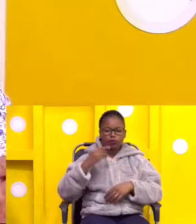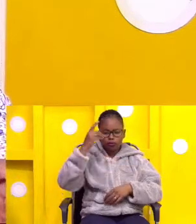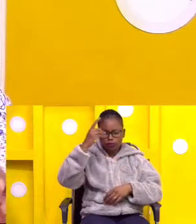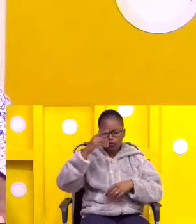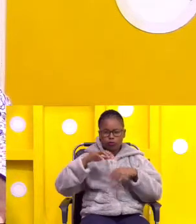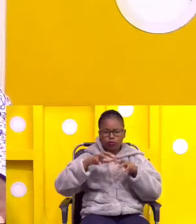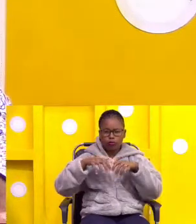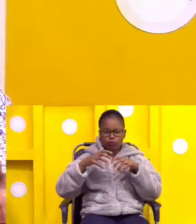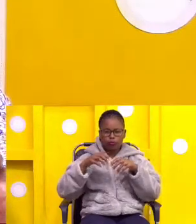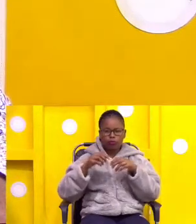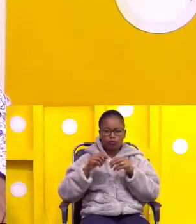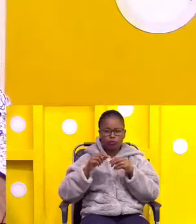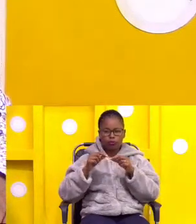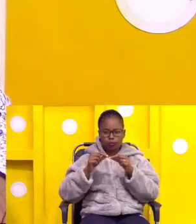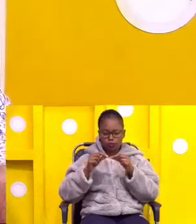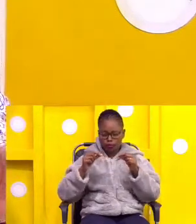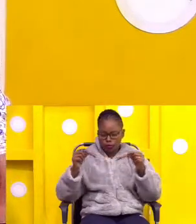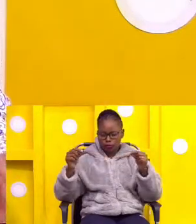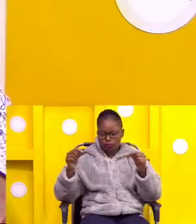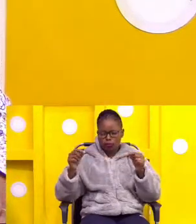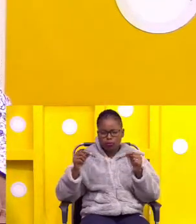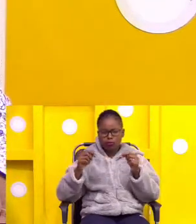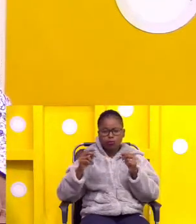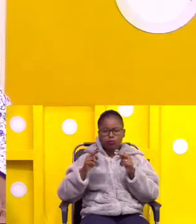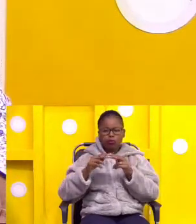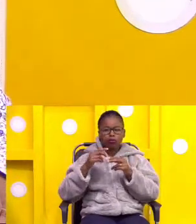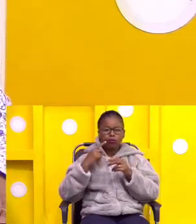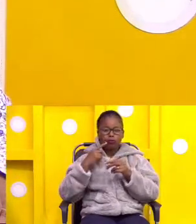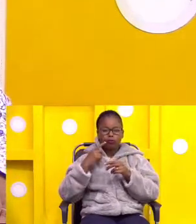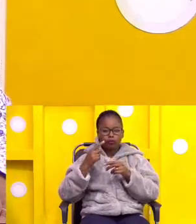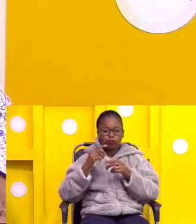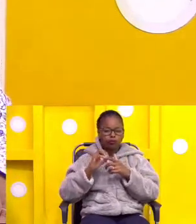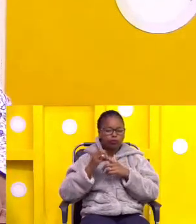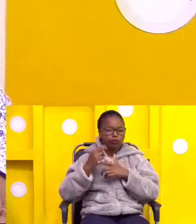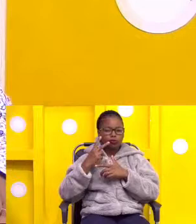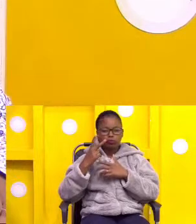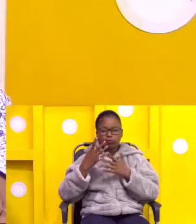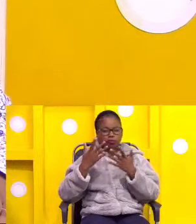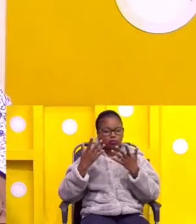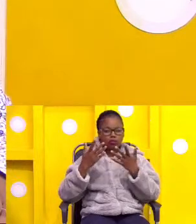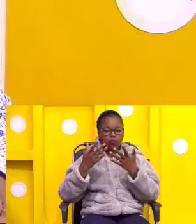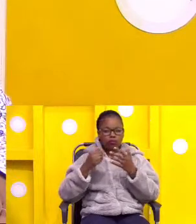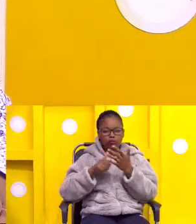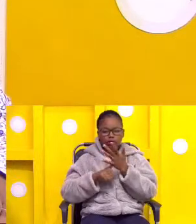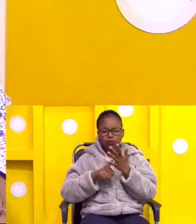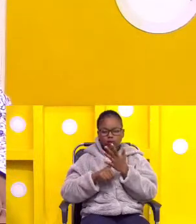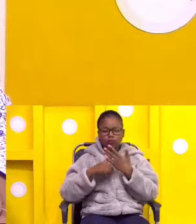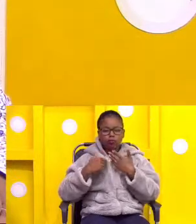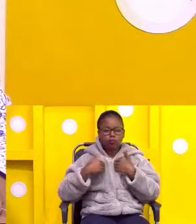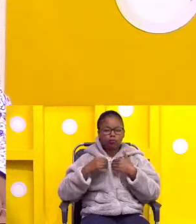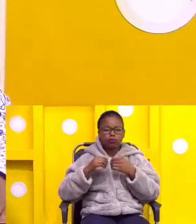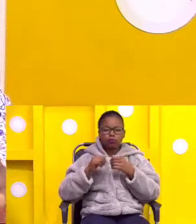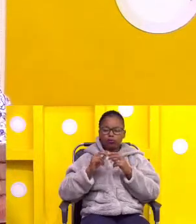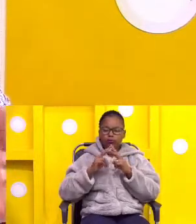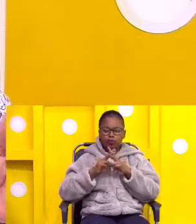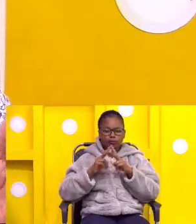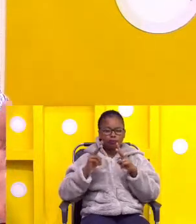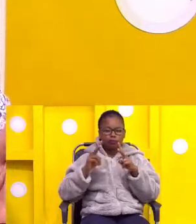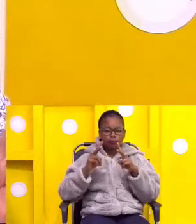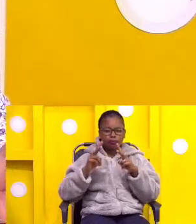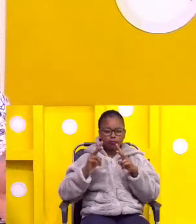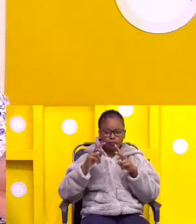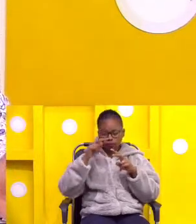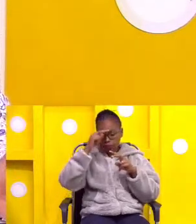kũrĩmia mabuti, ibuti rĩa igana arĩheagwo rĩa merĩ, tondũ nĩ arerire ciana ciake na thĩna mũingĩ mũno, tondũ nĩ atiganĩirio